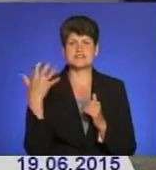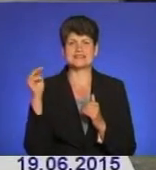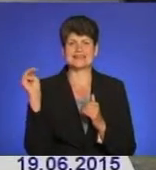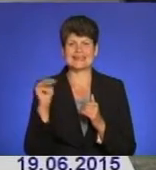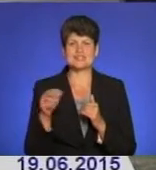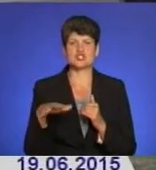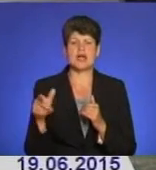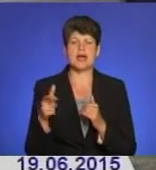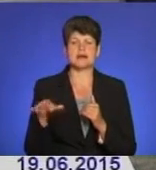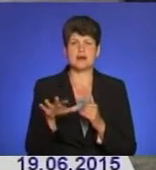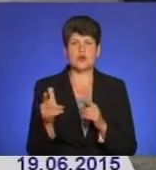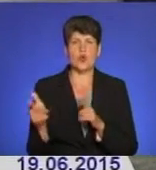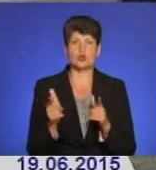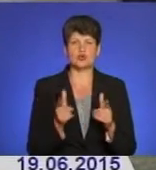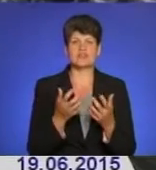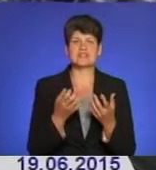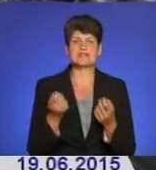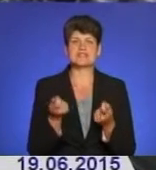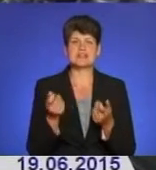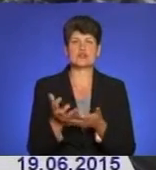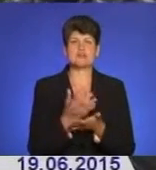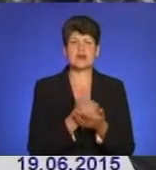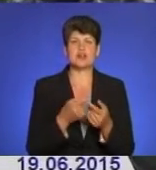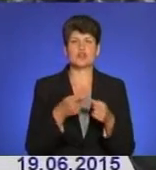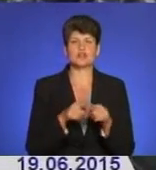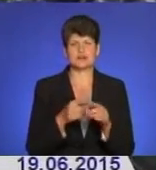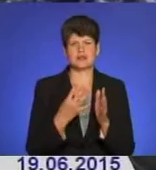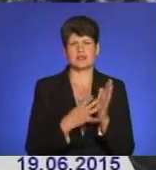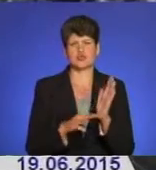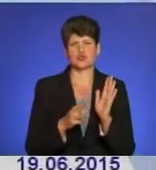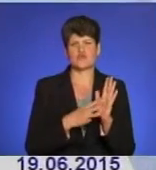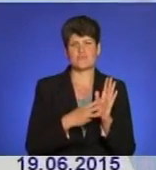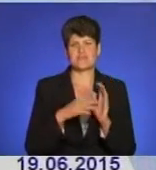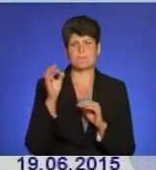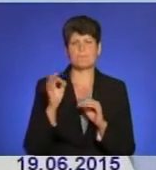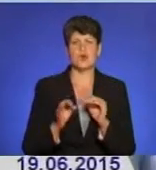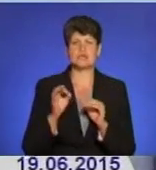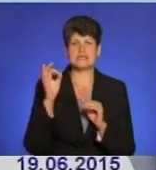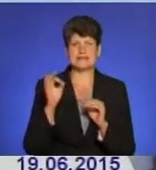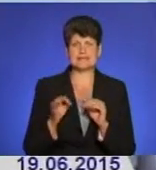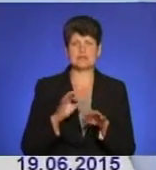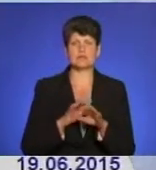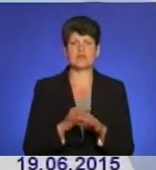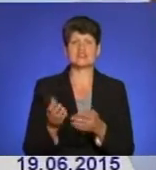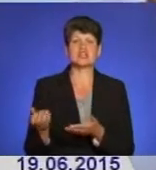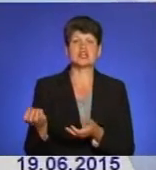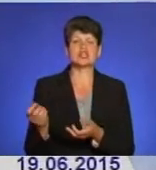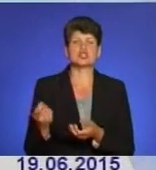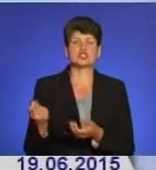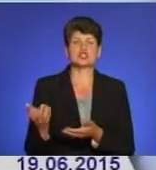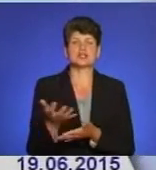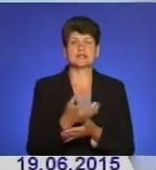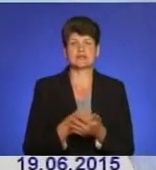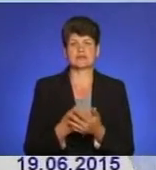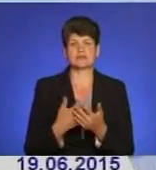гектарів. Готовність зернозбиральної техніки в краї нині майже 98%. Проведення жнив потреба в коштах на